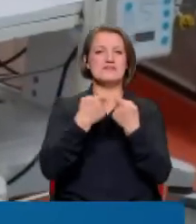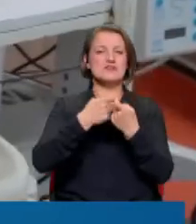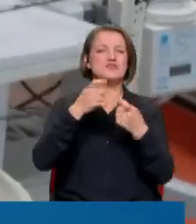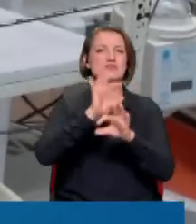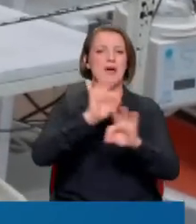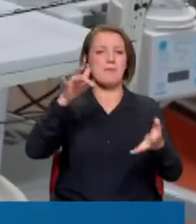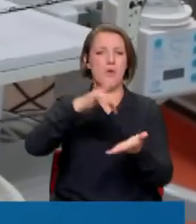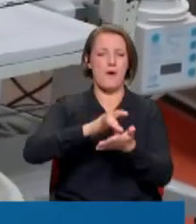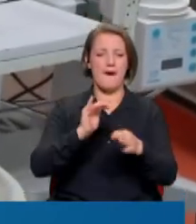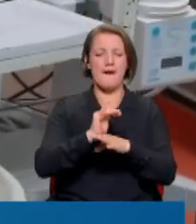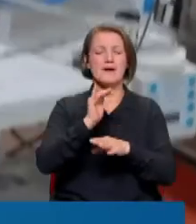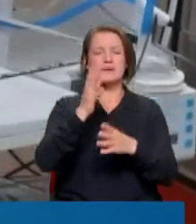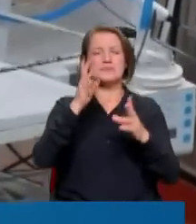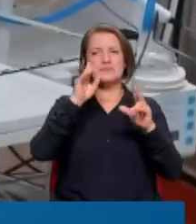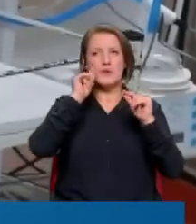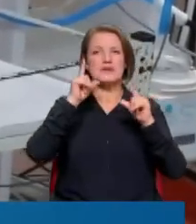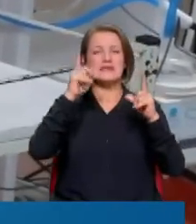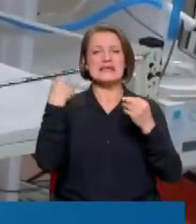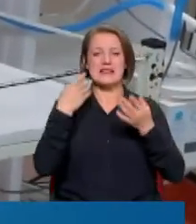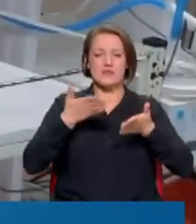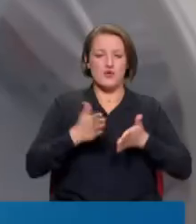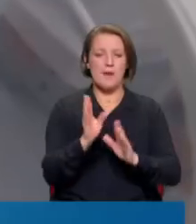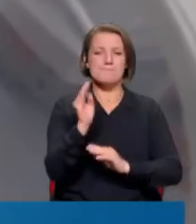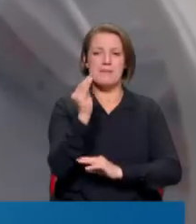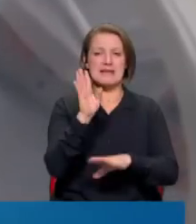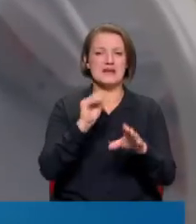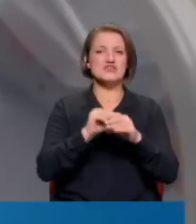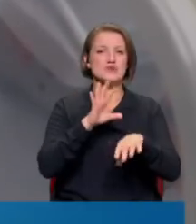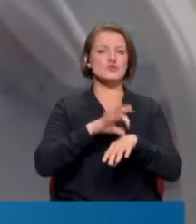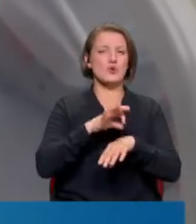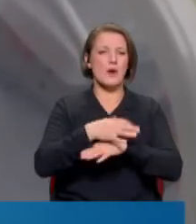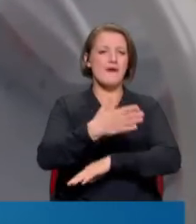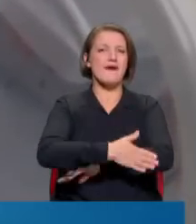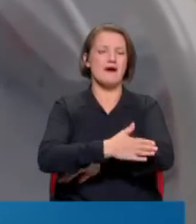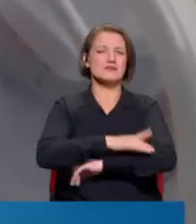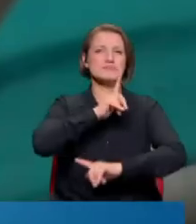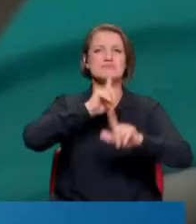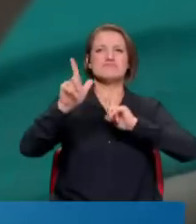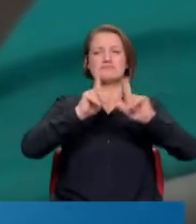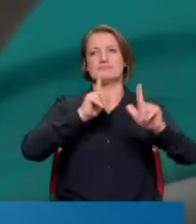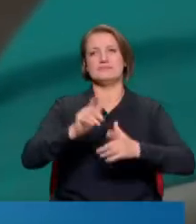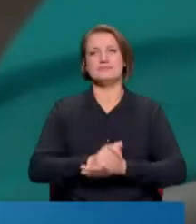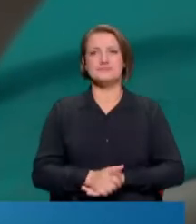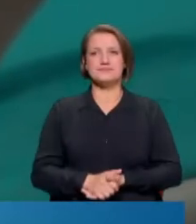ortasında hayata gözlerini açan yeni doğan için doktorlar yardım çağrısı